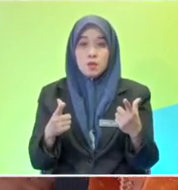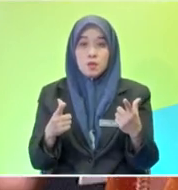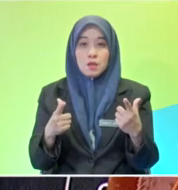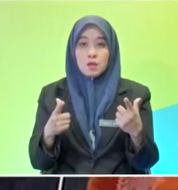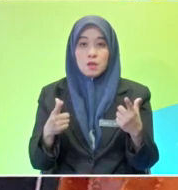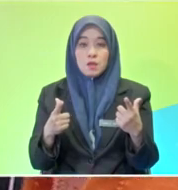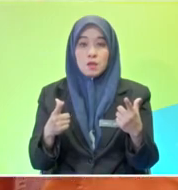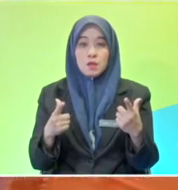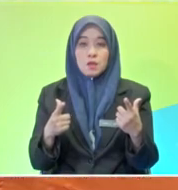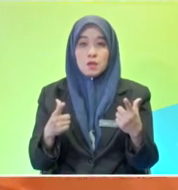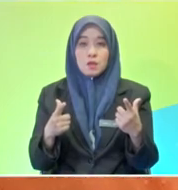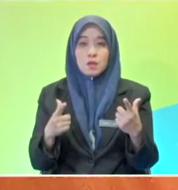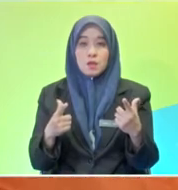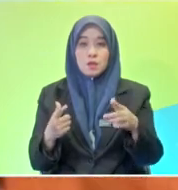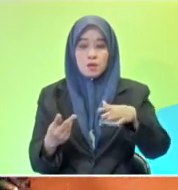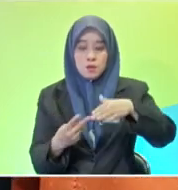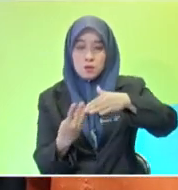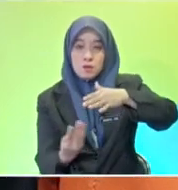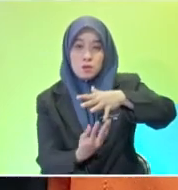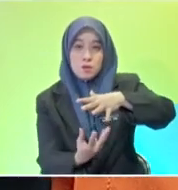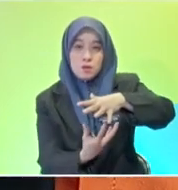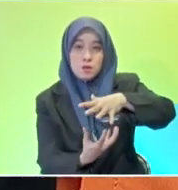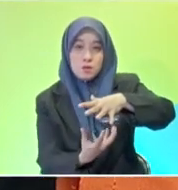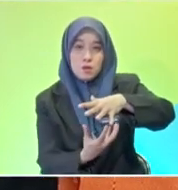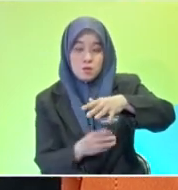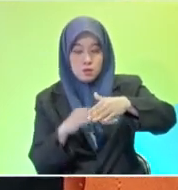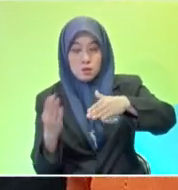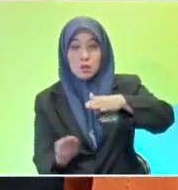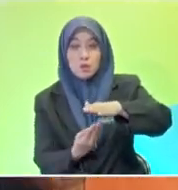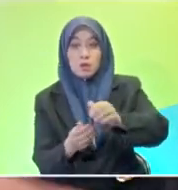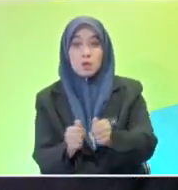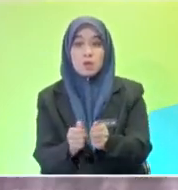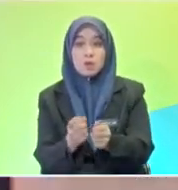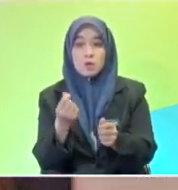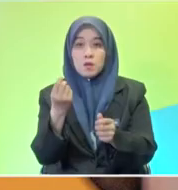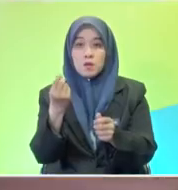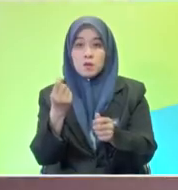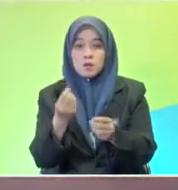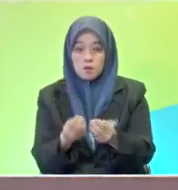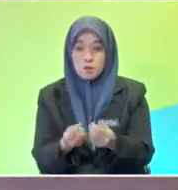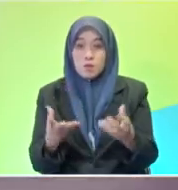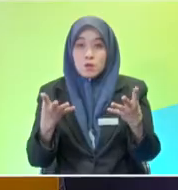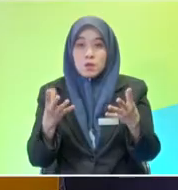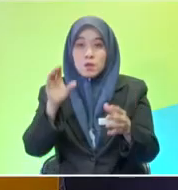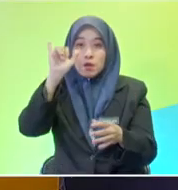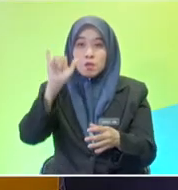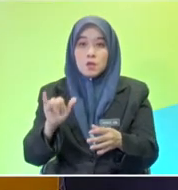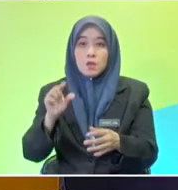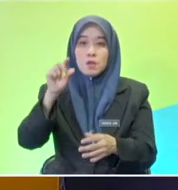klodaknya di bawah dengan butir-butir tanah yang halus. Halus. Okey. Ini ialah